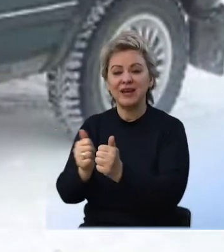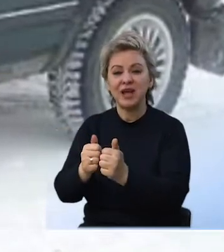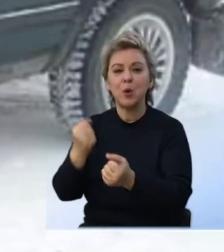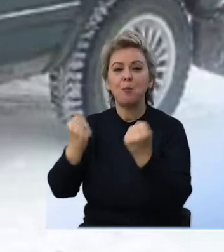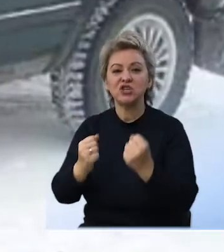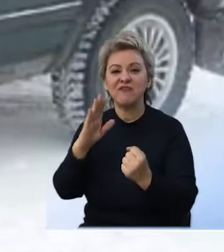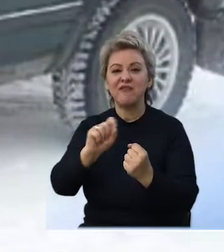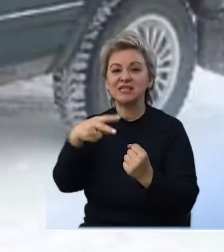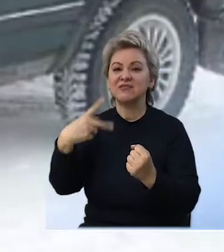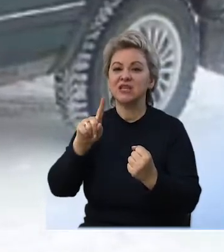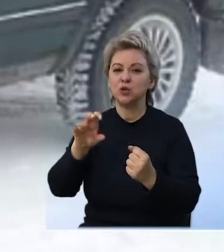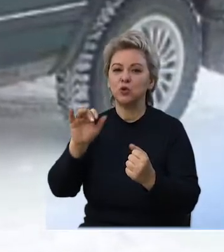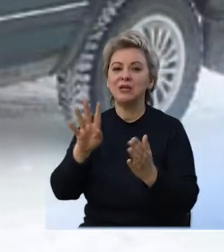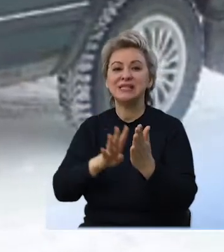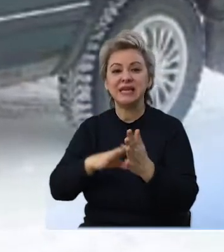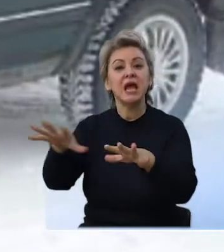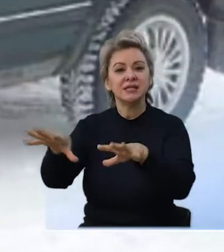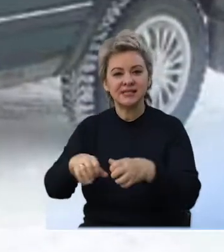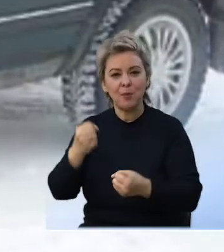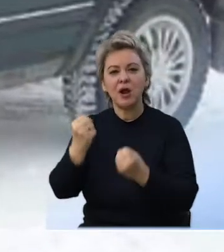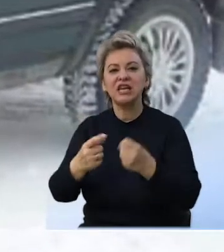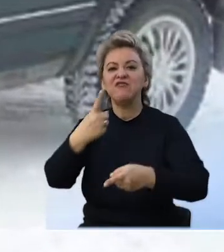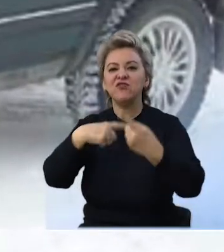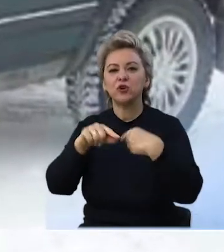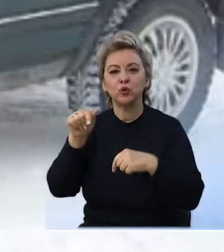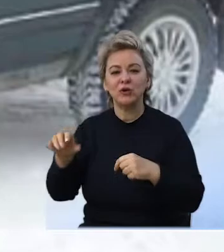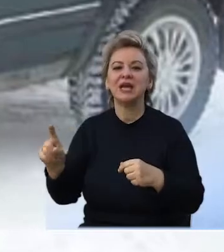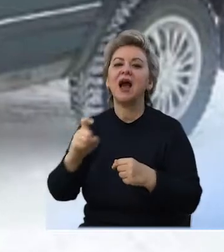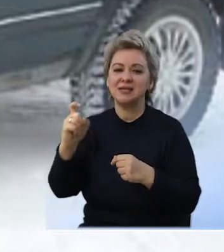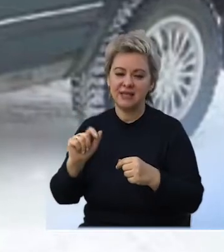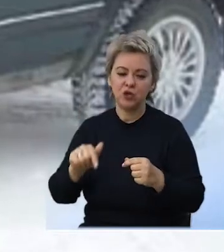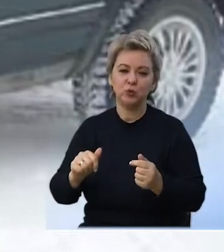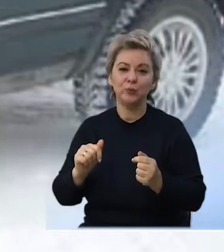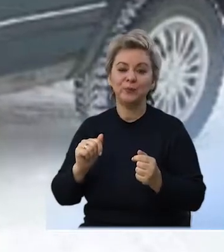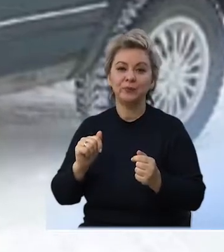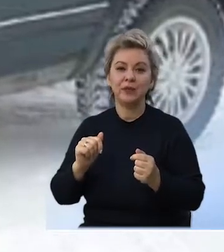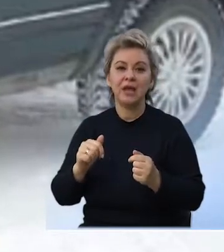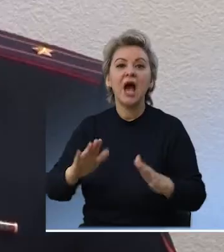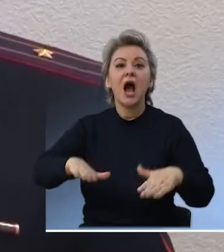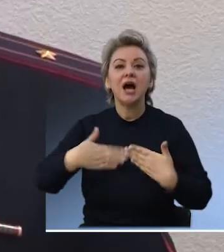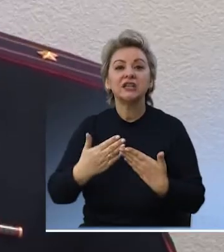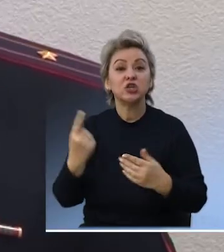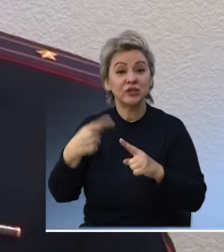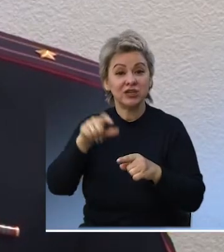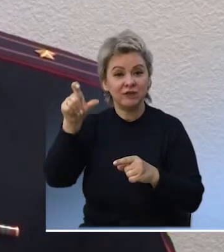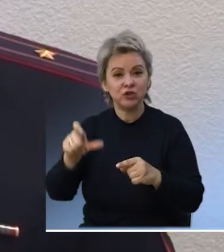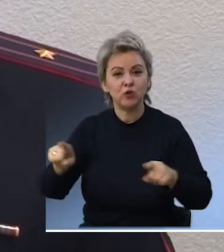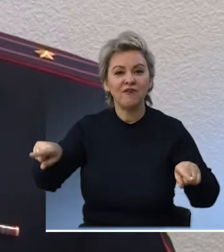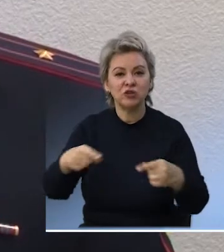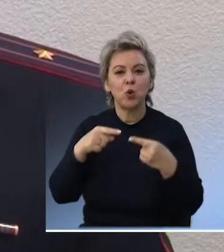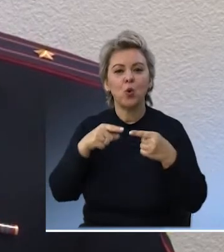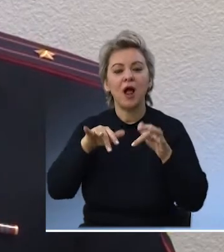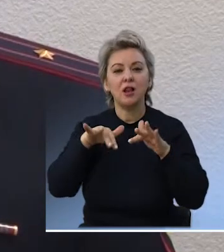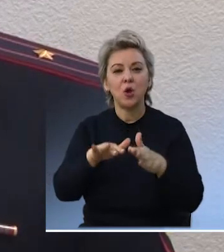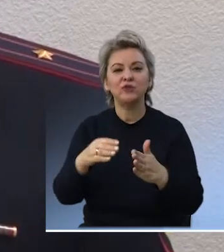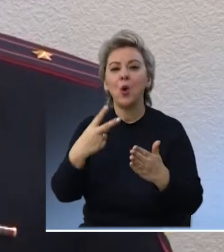брошенного ВАЗ-2109, изъяли транспортное средство и вернули его законному владельцу. В отношении подозреваемого